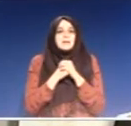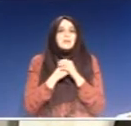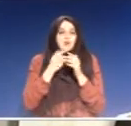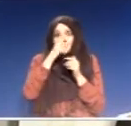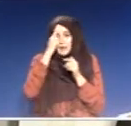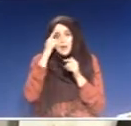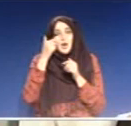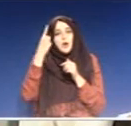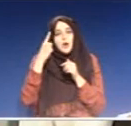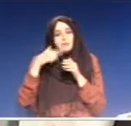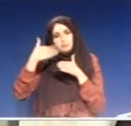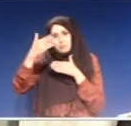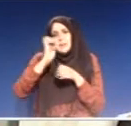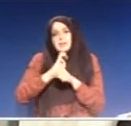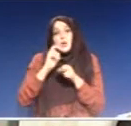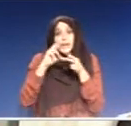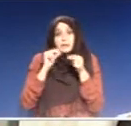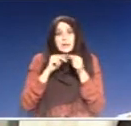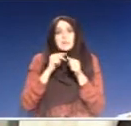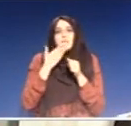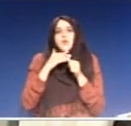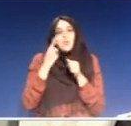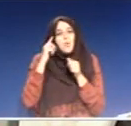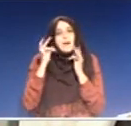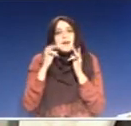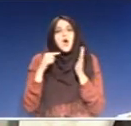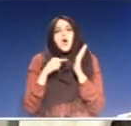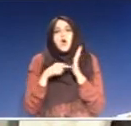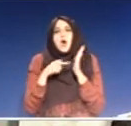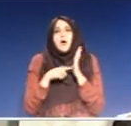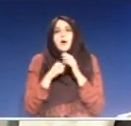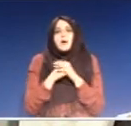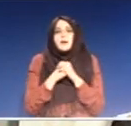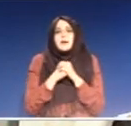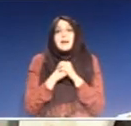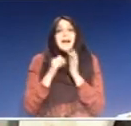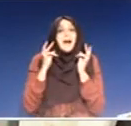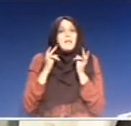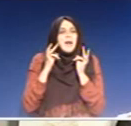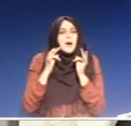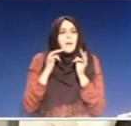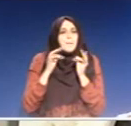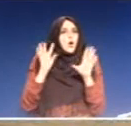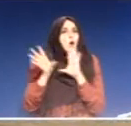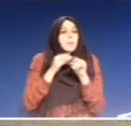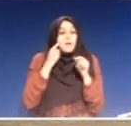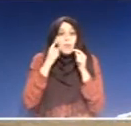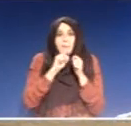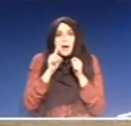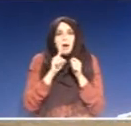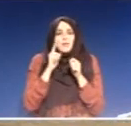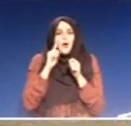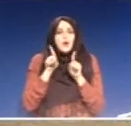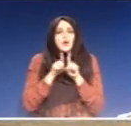ان شاء الله تعالى، لان الغفله عن بعض المسائل قد